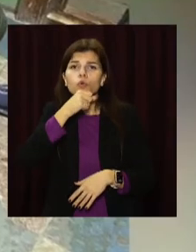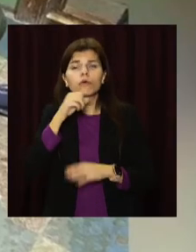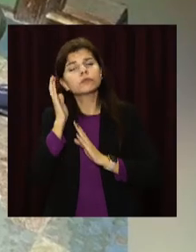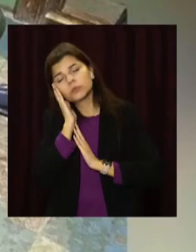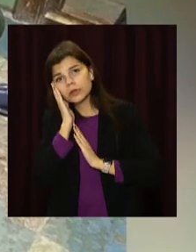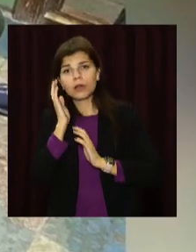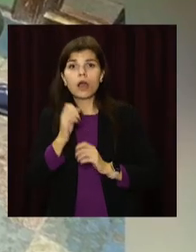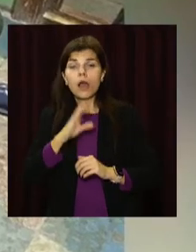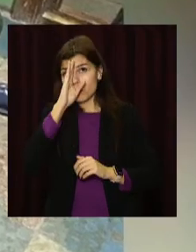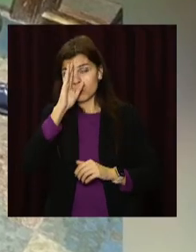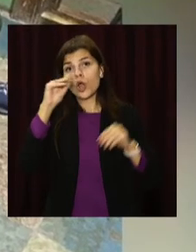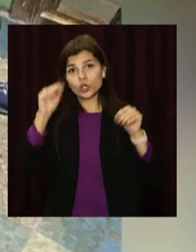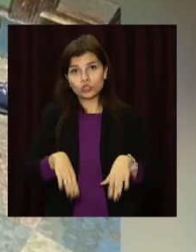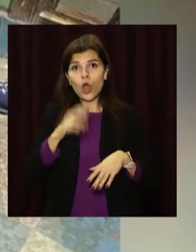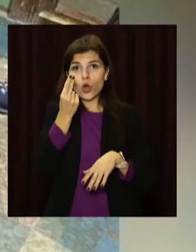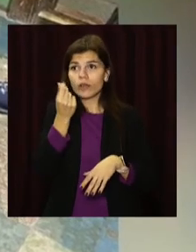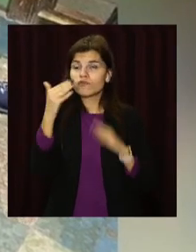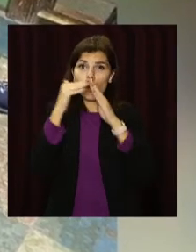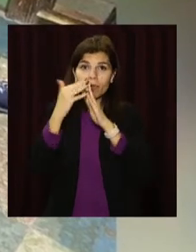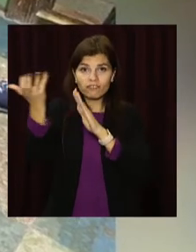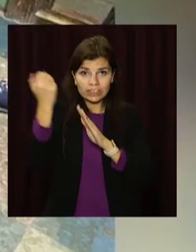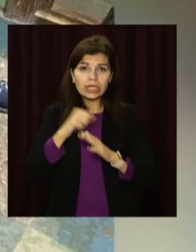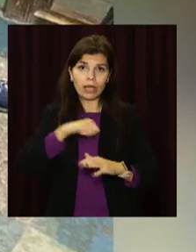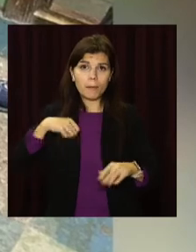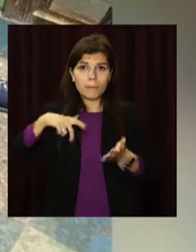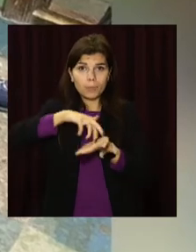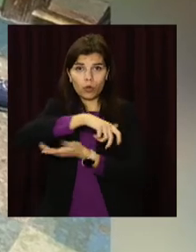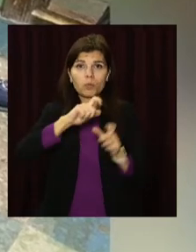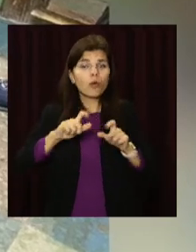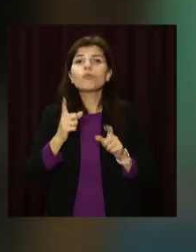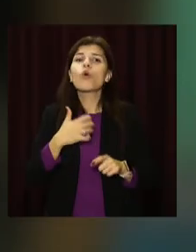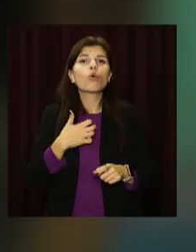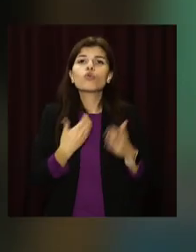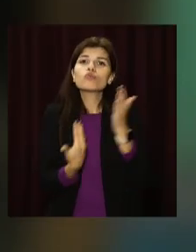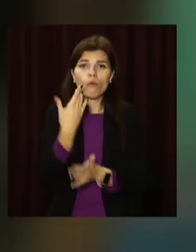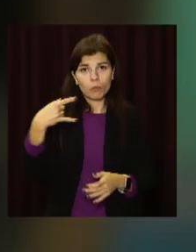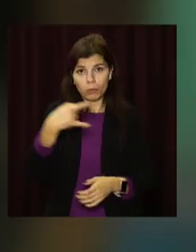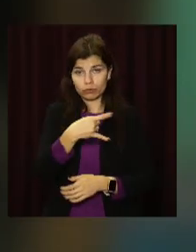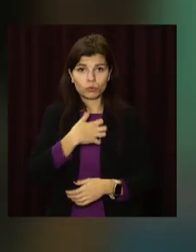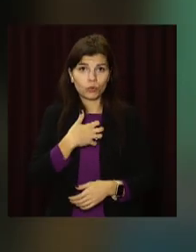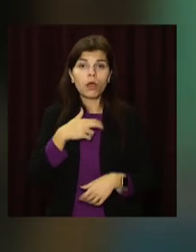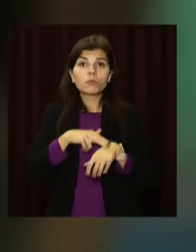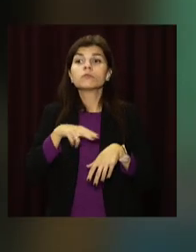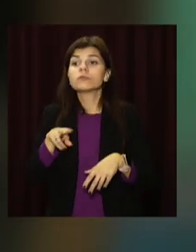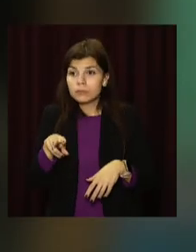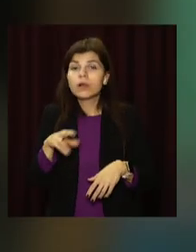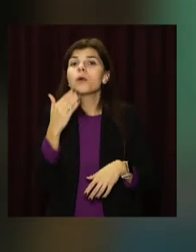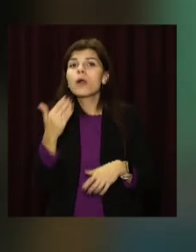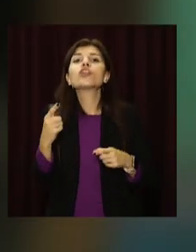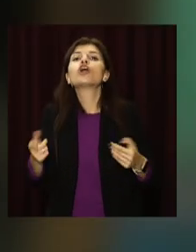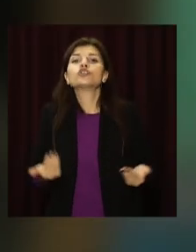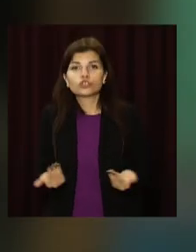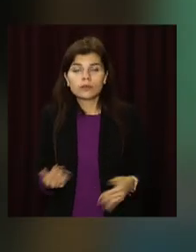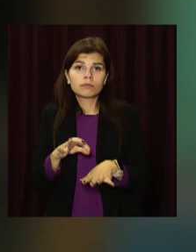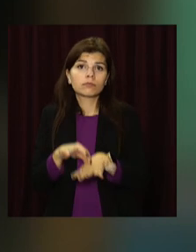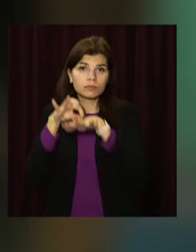заснув. Малий вирішив взяти кишенькові гроші і піти у крамницю, бо дуже хотів нову машинку. Патрульні дізнались, де проживає дитина,